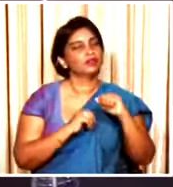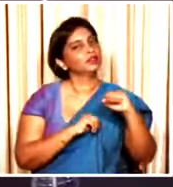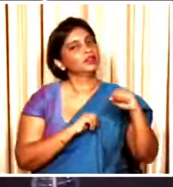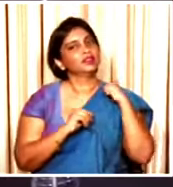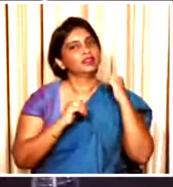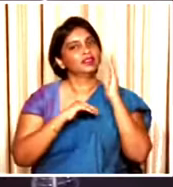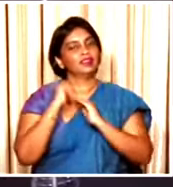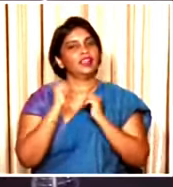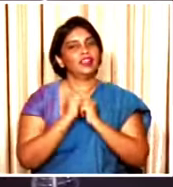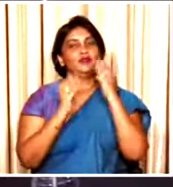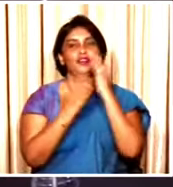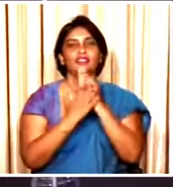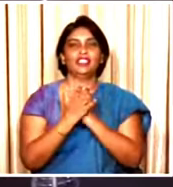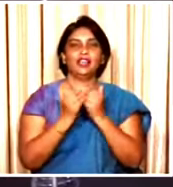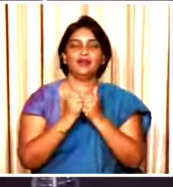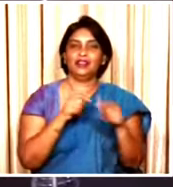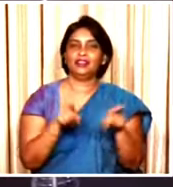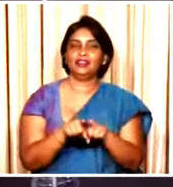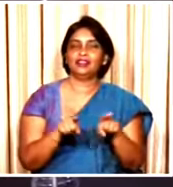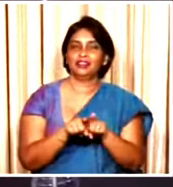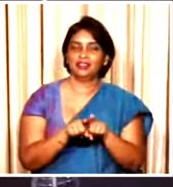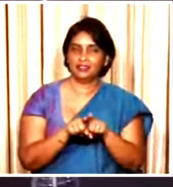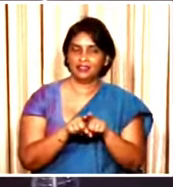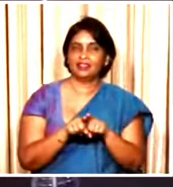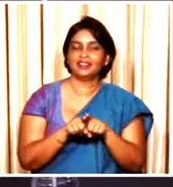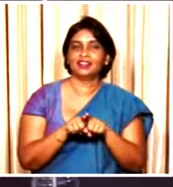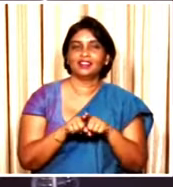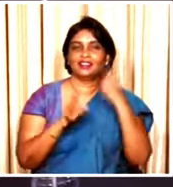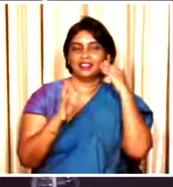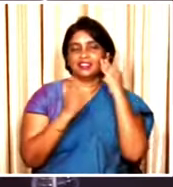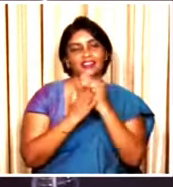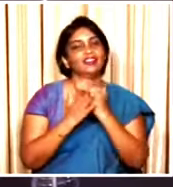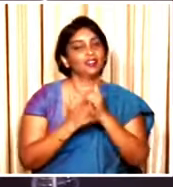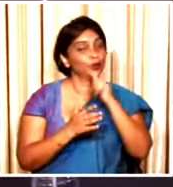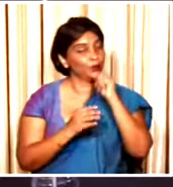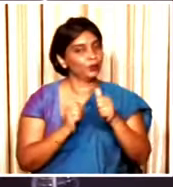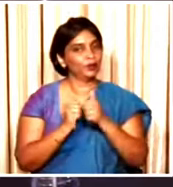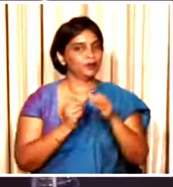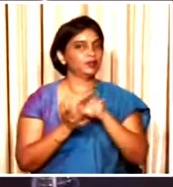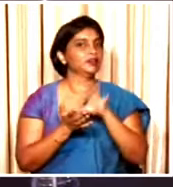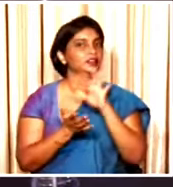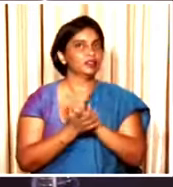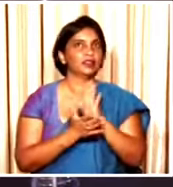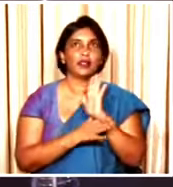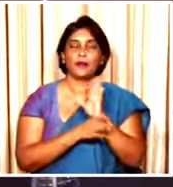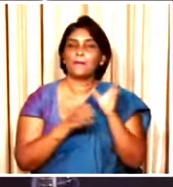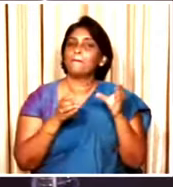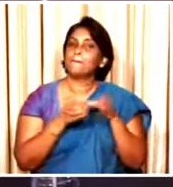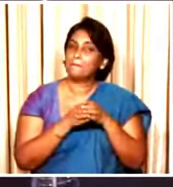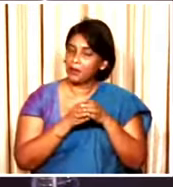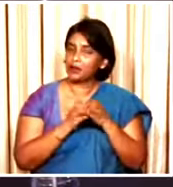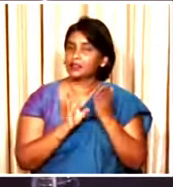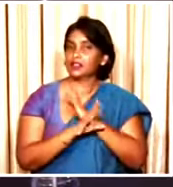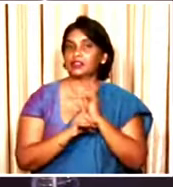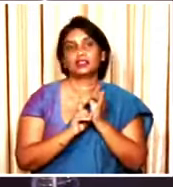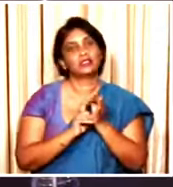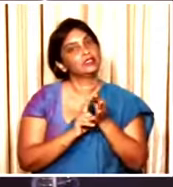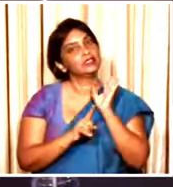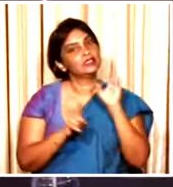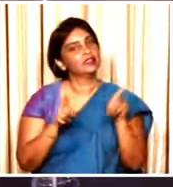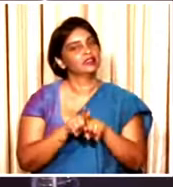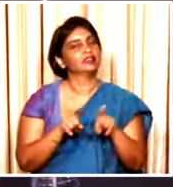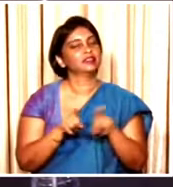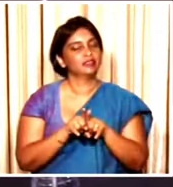ශක්තිමත් දේශපාලන ව්‍යාපාරයක් බවට පත් කිරීමත් අපි ස්ථීර වශයෙන්ම කරන බවත් මම ශ්‍රී ලංකා නිදහස් පක්ෂයේ හිටපු සභාපතිවරයා